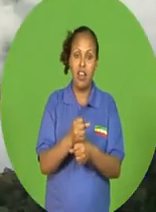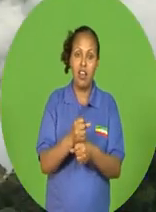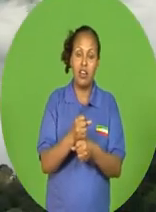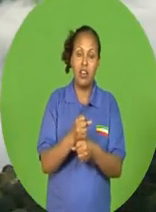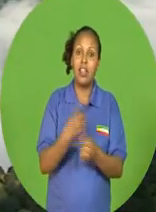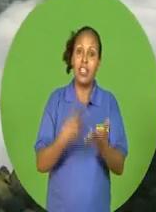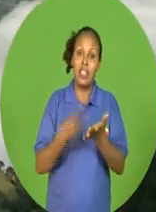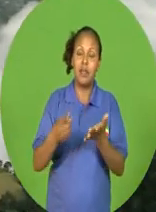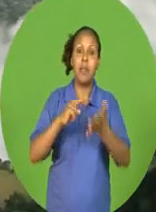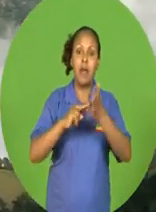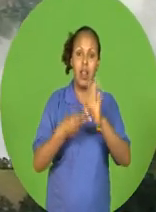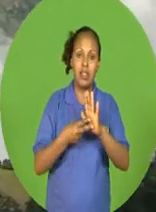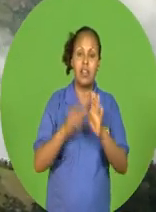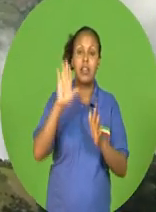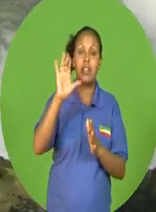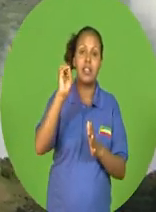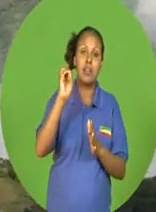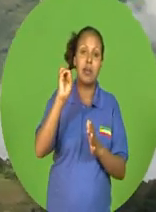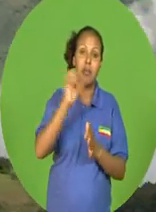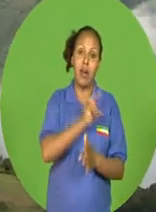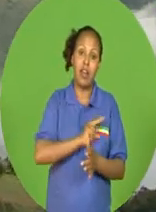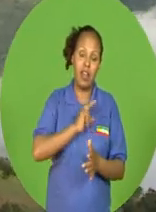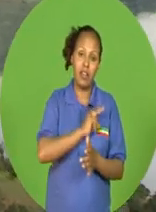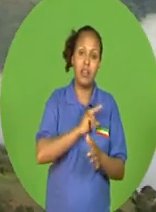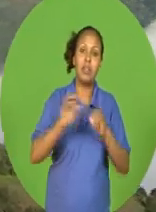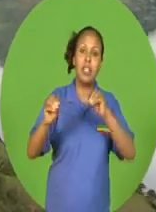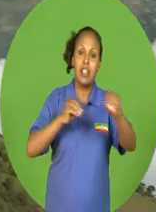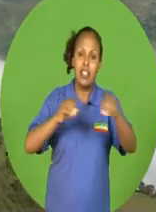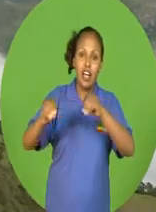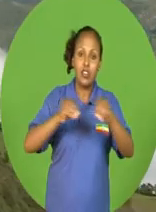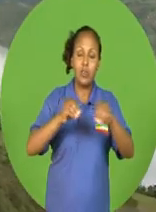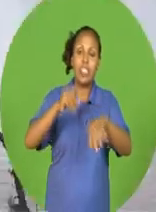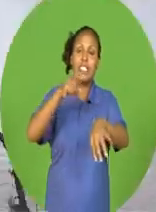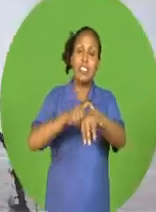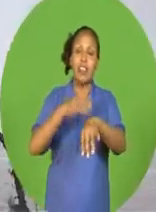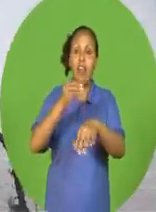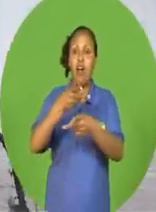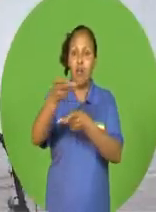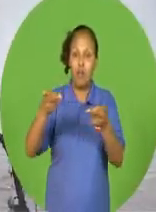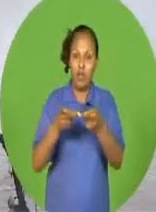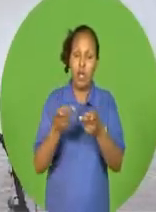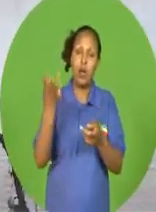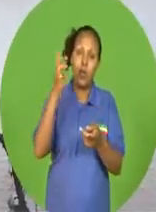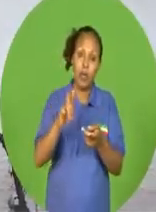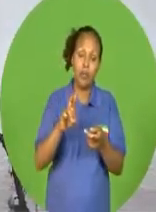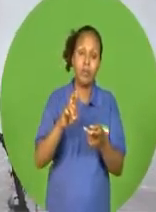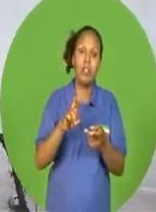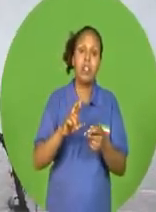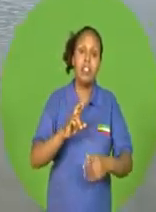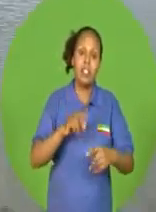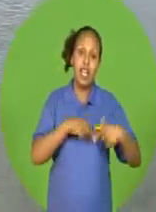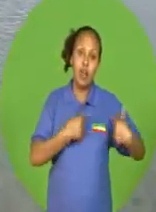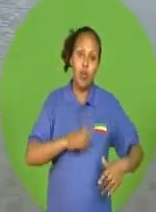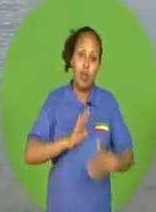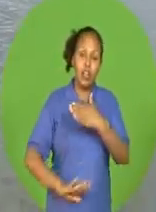ይይዛል። ይህም ማለት ገጸ ባህሪያት የሚንቀሳቀሱበትን ጊዜና ቦታ ወይም የልብ